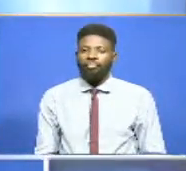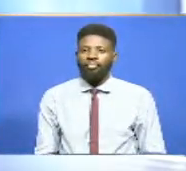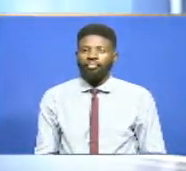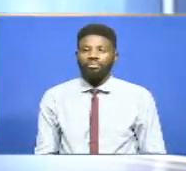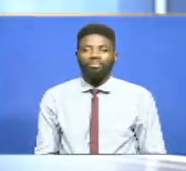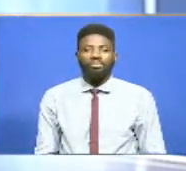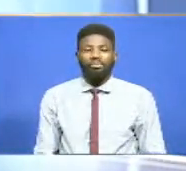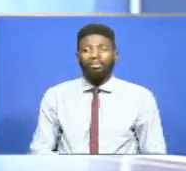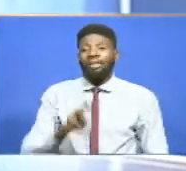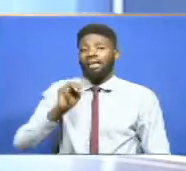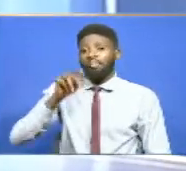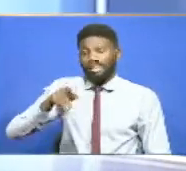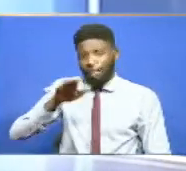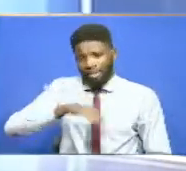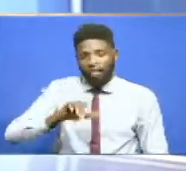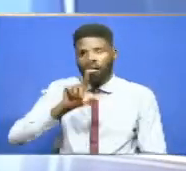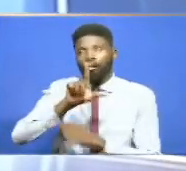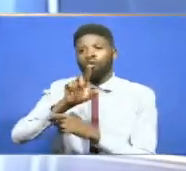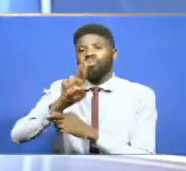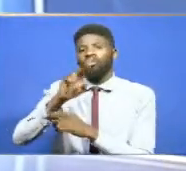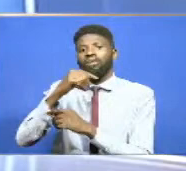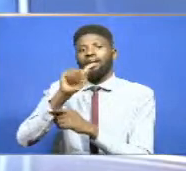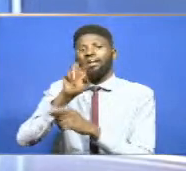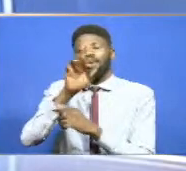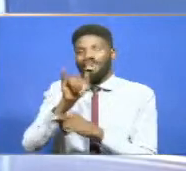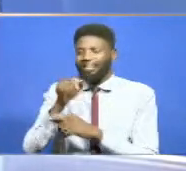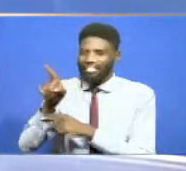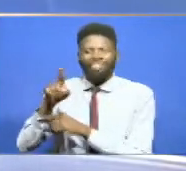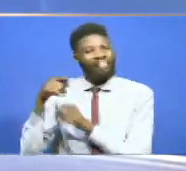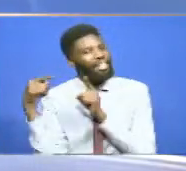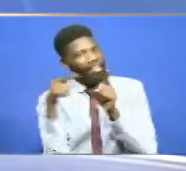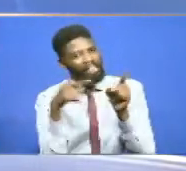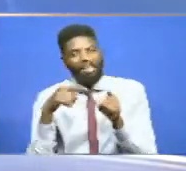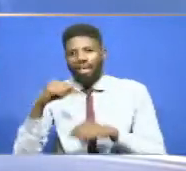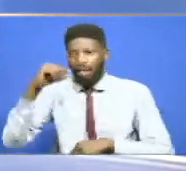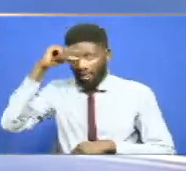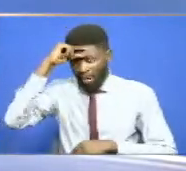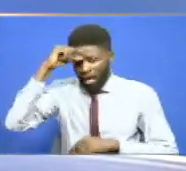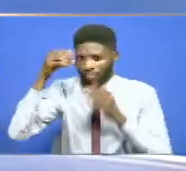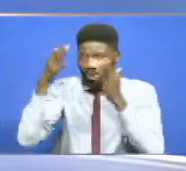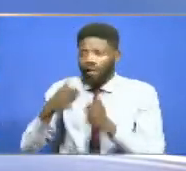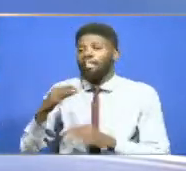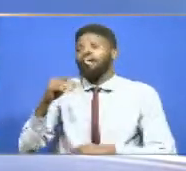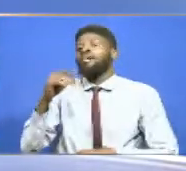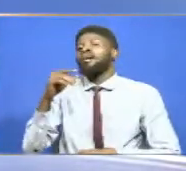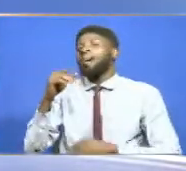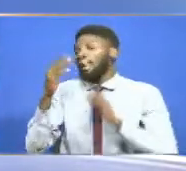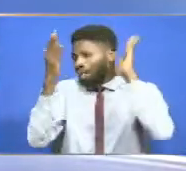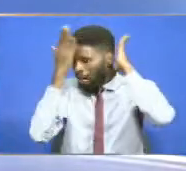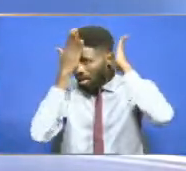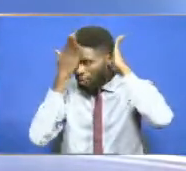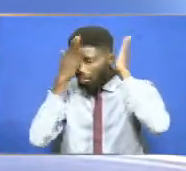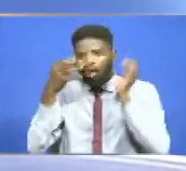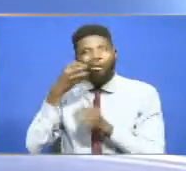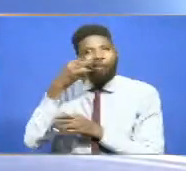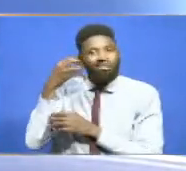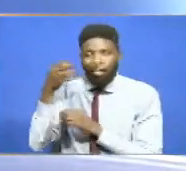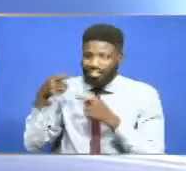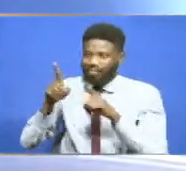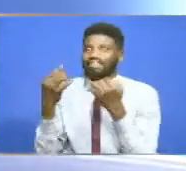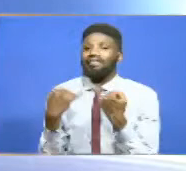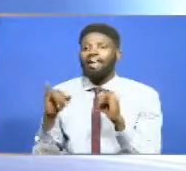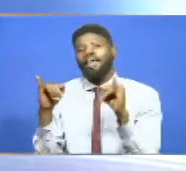Na mbunge wa Lugari Ayub Savula amemshutumu gavana wa Kakamega Wycliffe Oparanya kwa madai ya kujaribu kutenganisha jamii ya